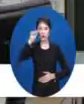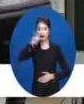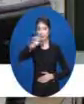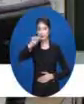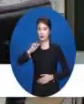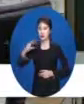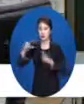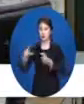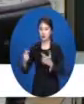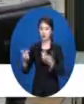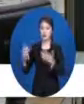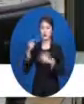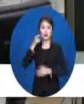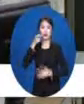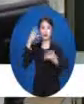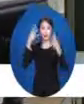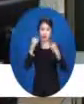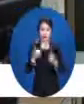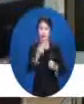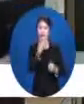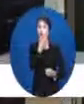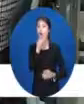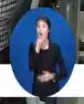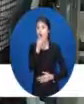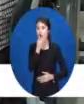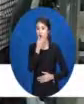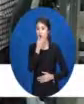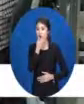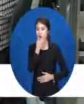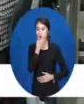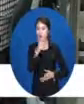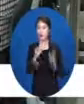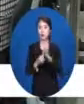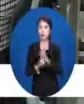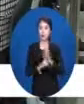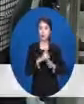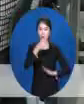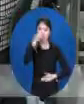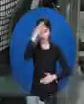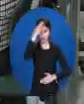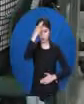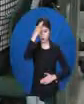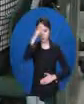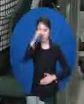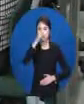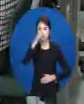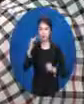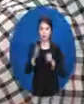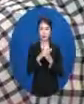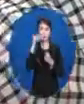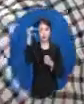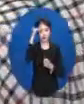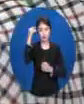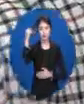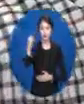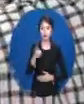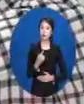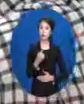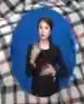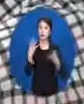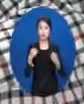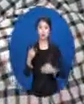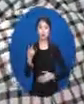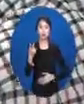동남아 지역에서 큰 인기를 끌고 있는 국내 화장품의 홍보와 마케팅 기능을 더해 외국 관광객들의 방문 필수 코스가